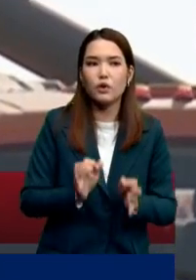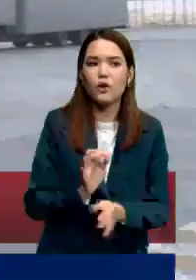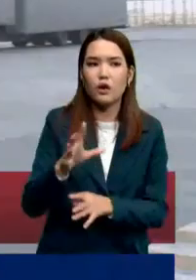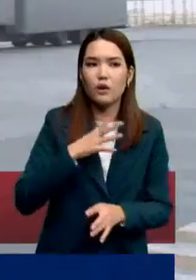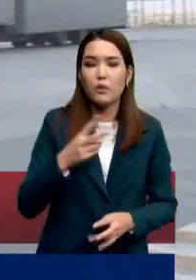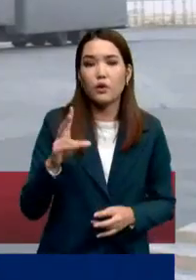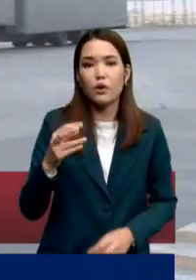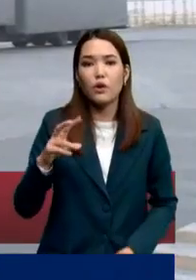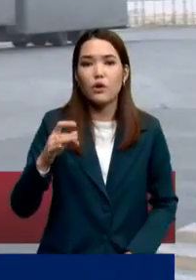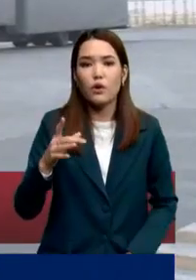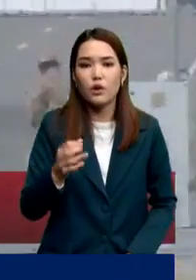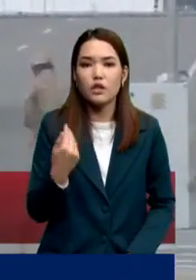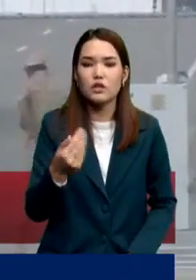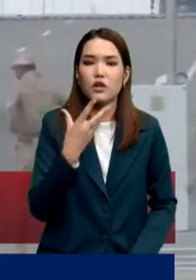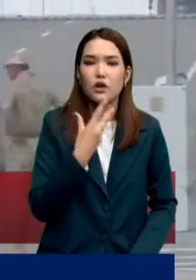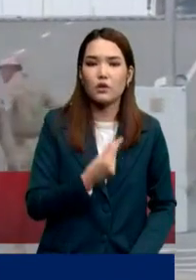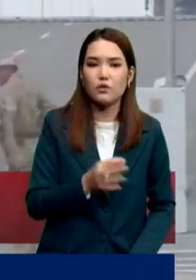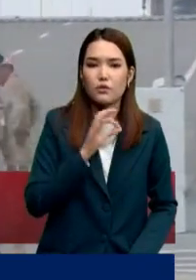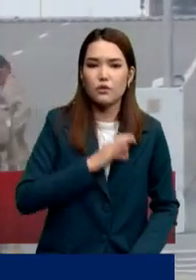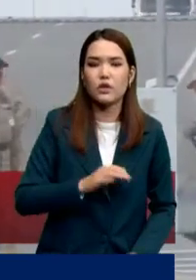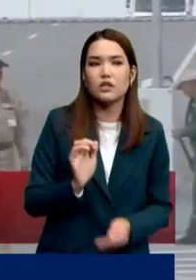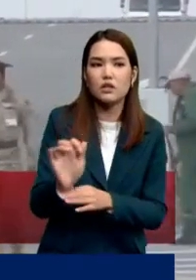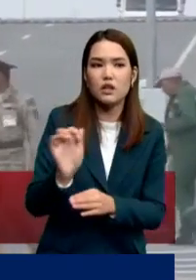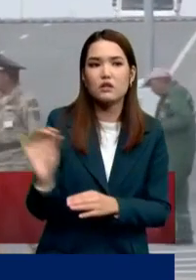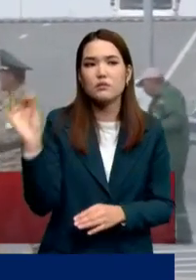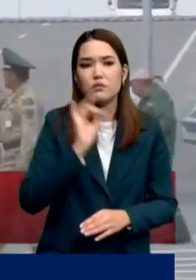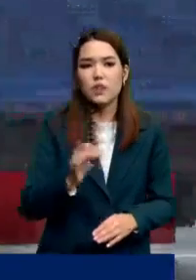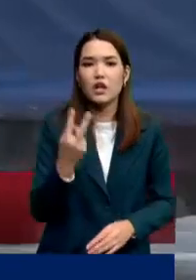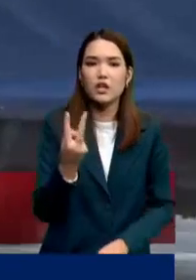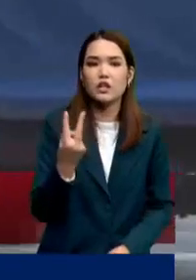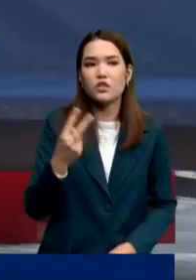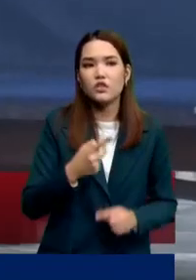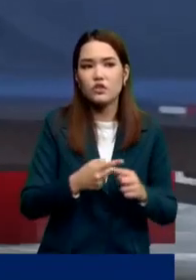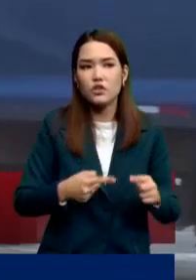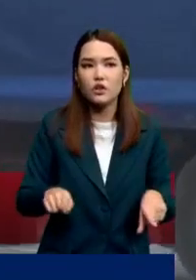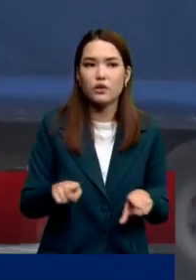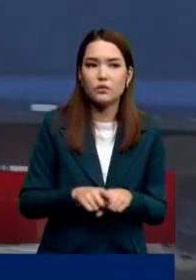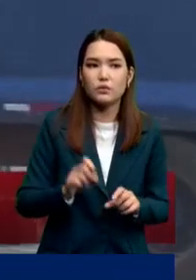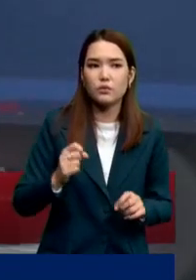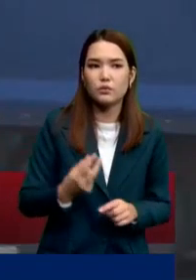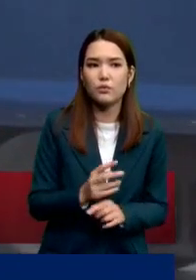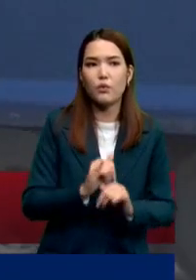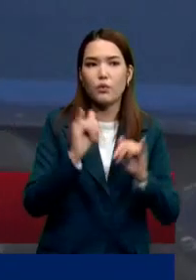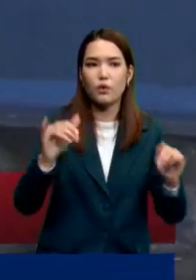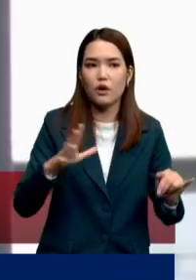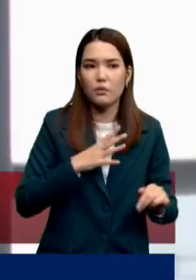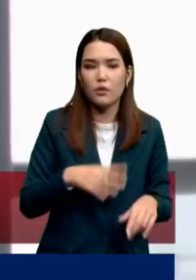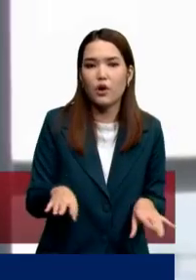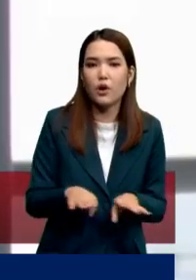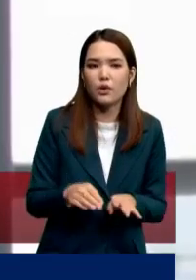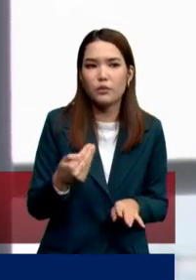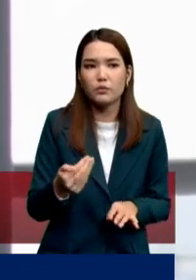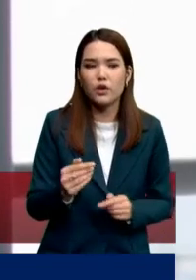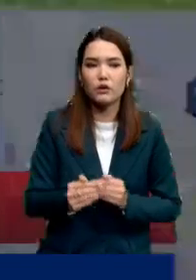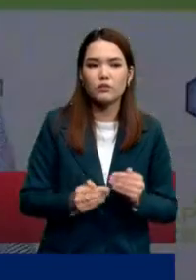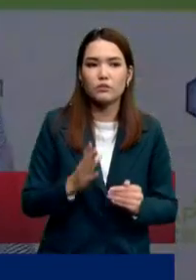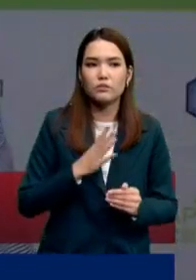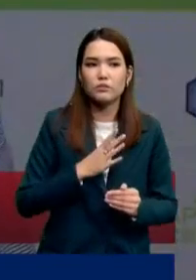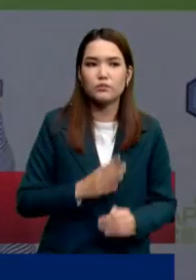логистика маселеси ушугуп турганда тасмал тарифи де 2-2,5 эсеге бирок көтөрүлдү. Бул да жыгылганга жудурук болуп тур.